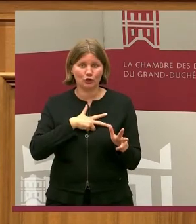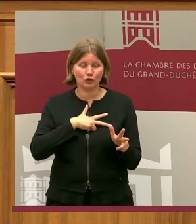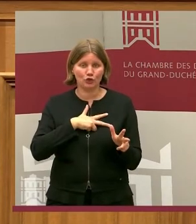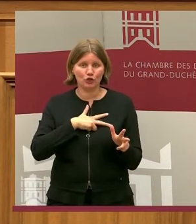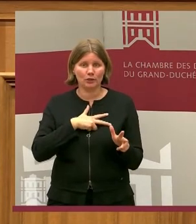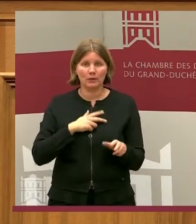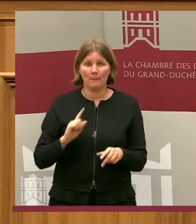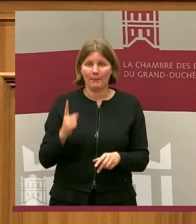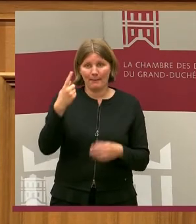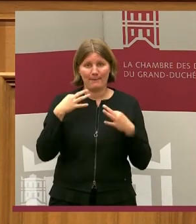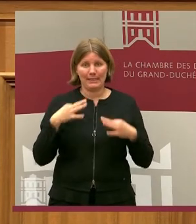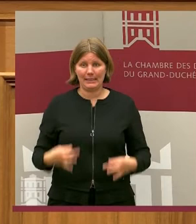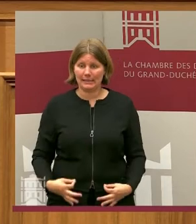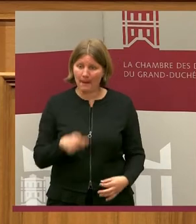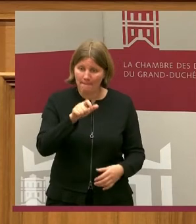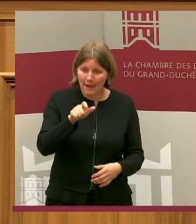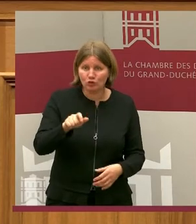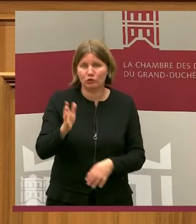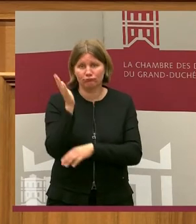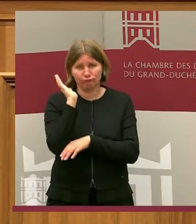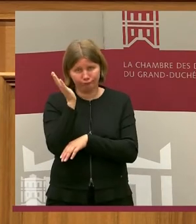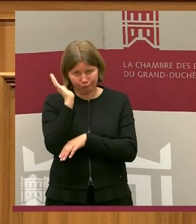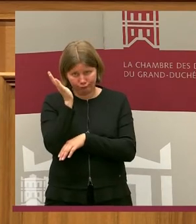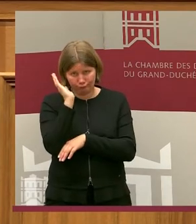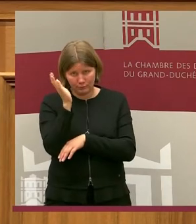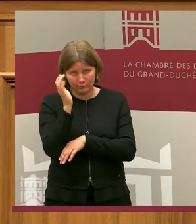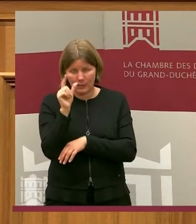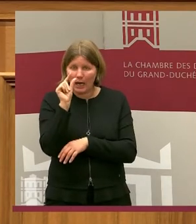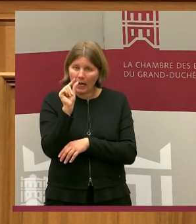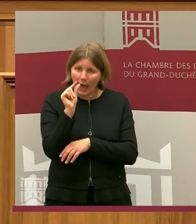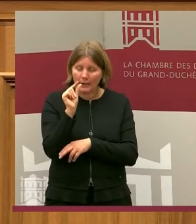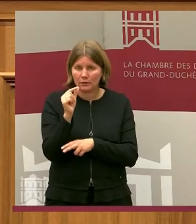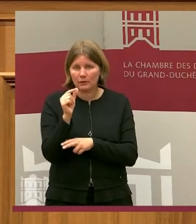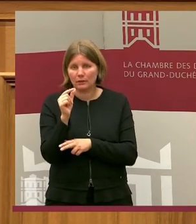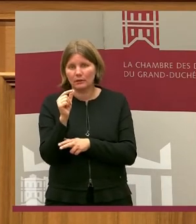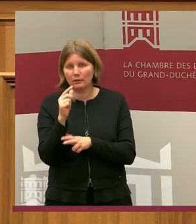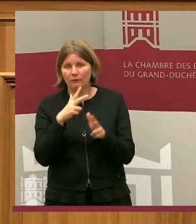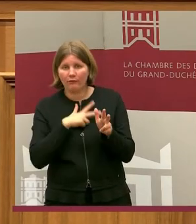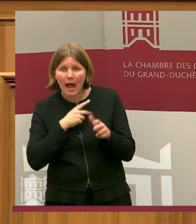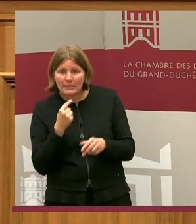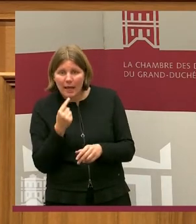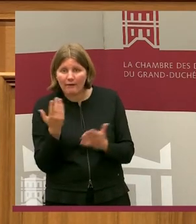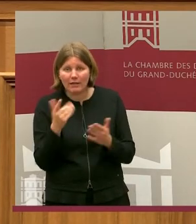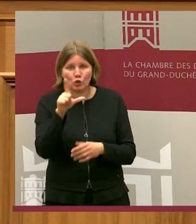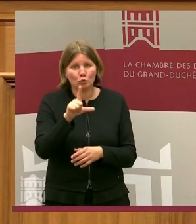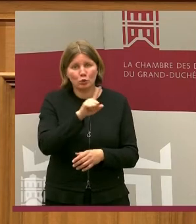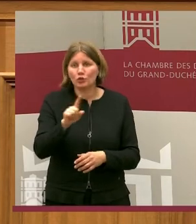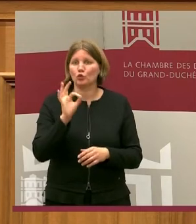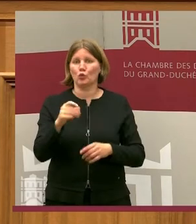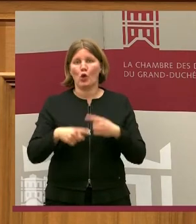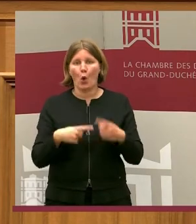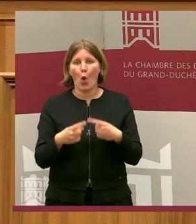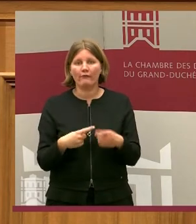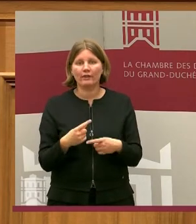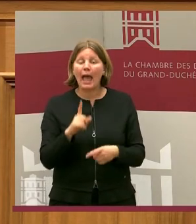in Dünschner singeriert, ob man es zu einem kleinen Teil zugehen hat, was zu Lützeburg nicht gut läuft. Aber das